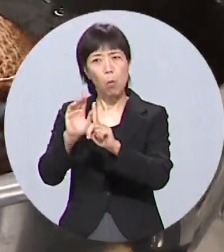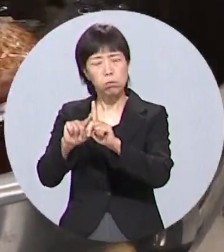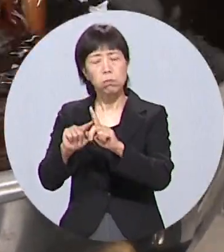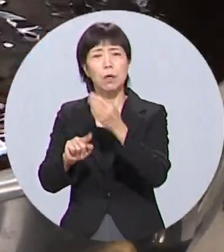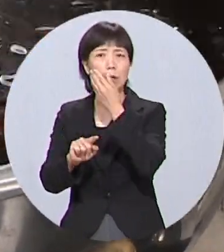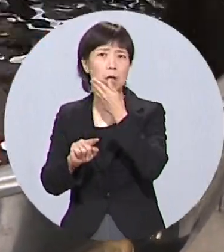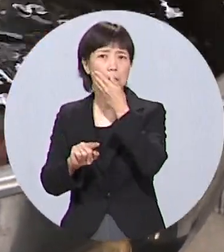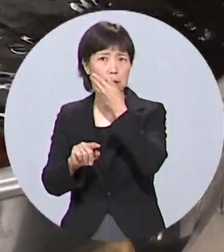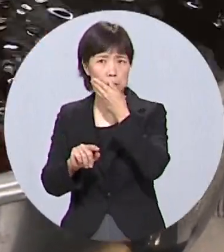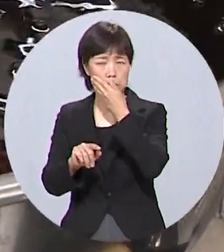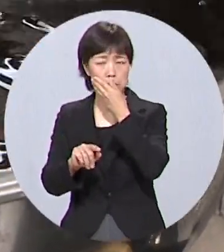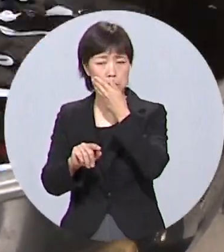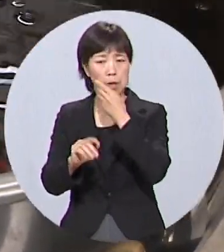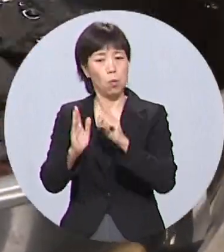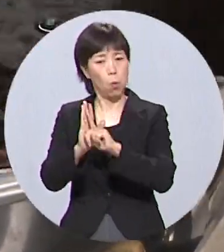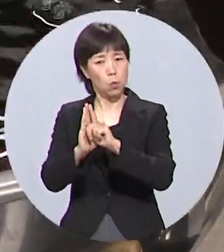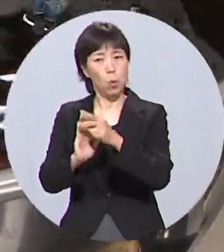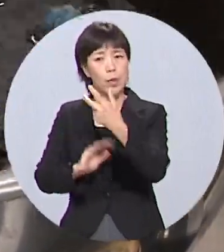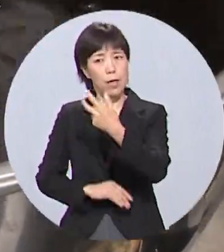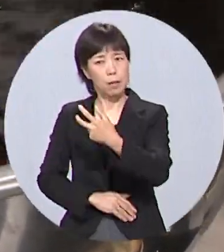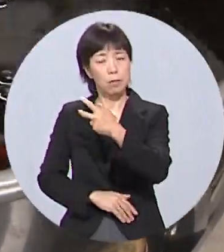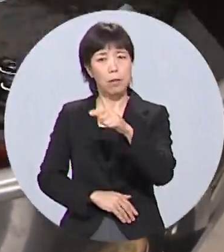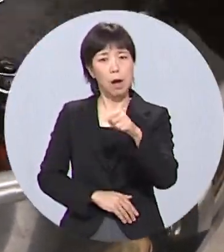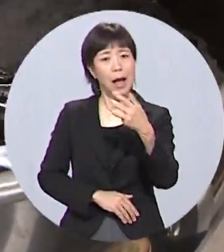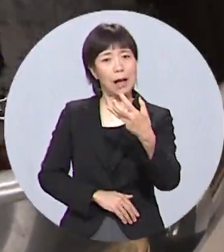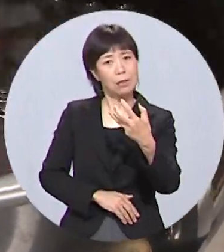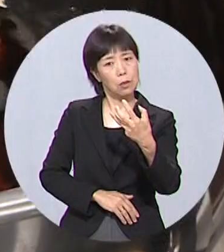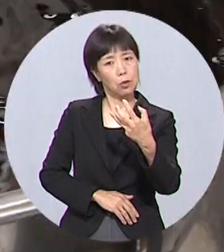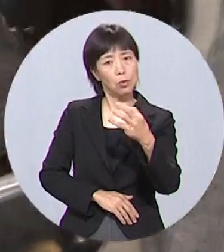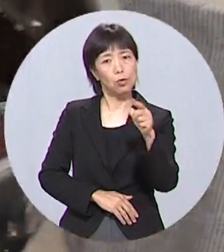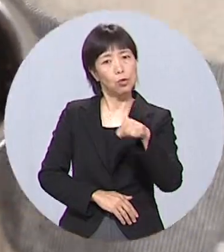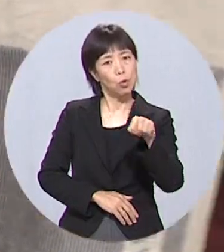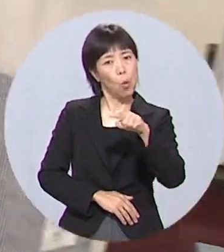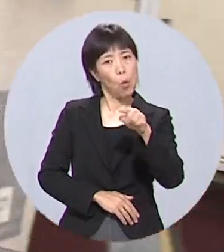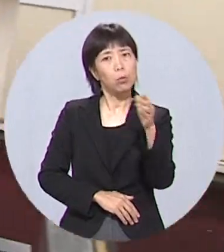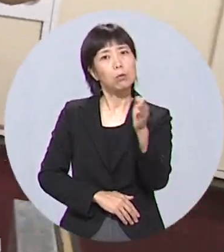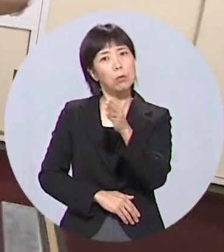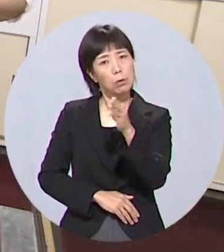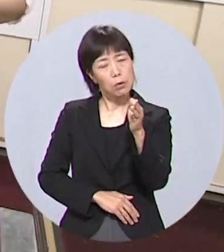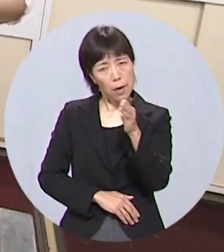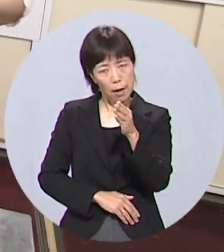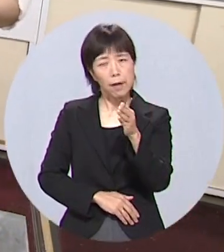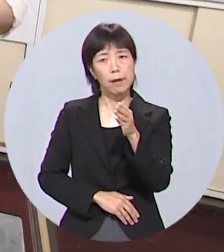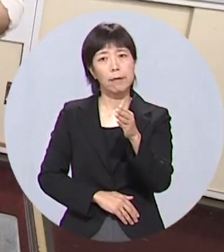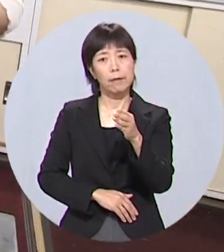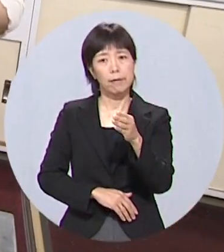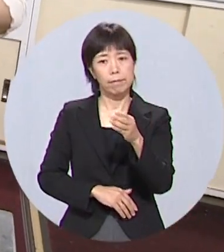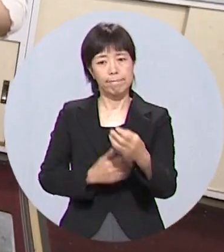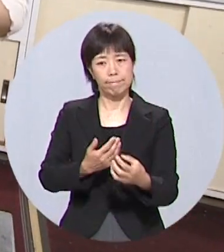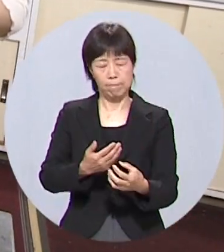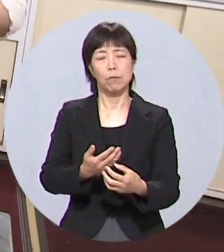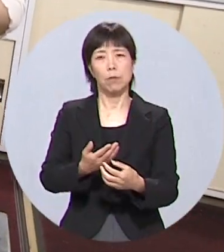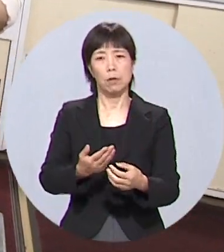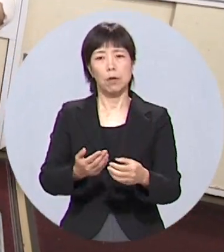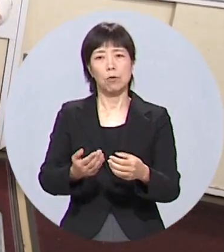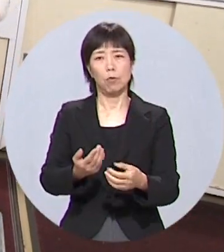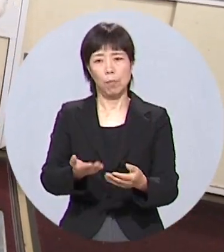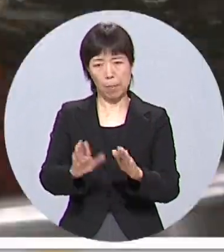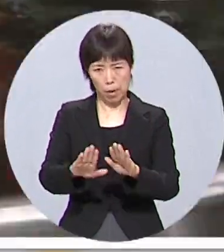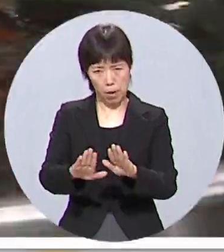ので、温度が75度から80度ぐらいになりましたら、はい、出来上がりです